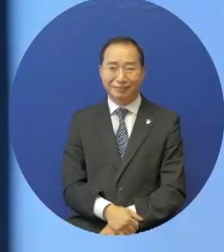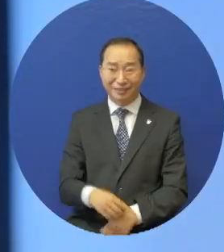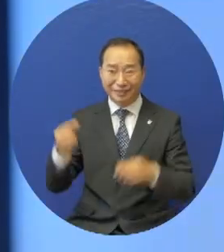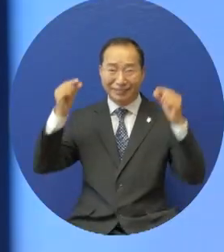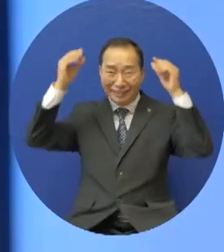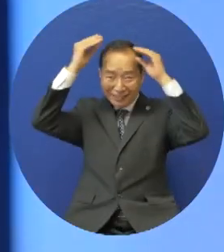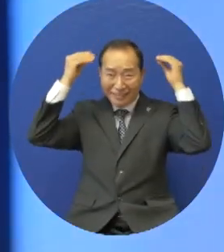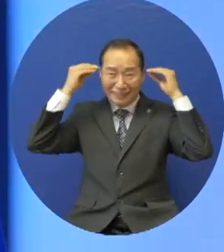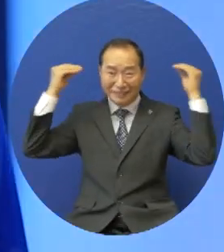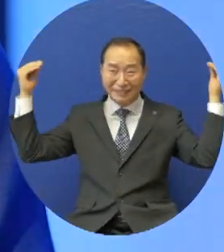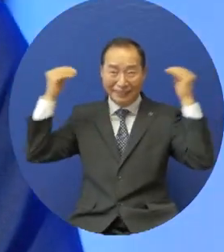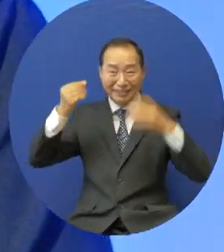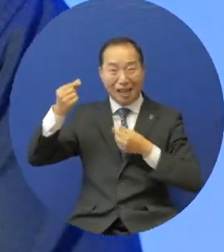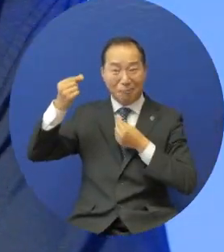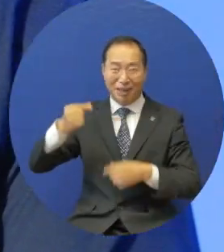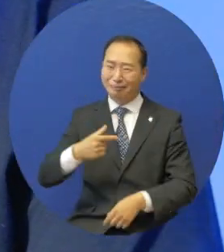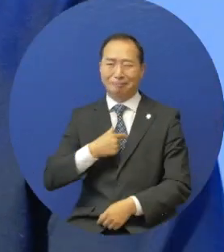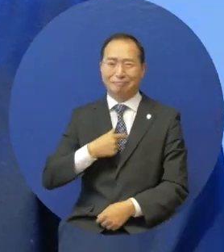양반 싫어요.